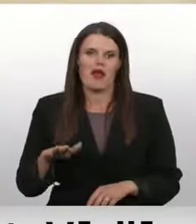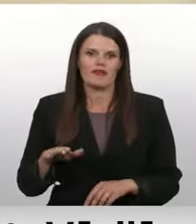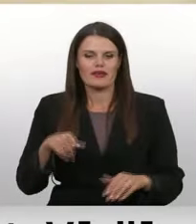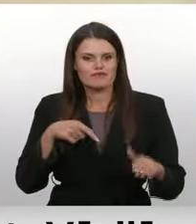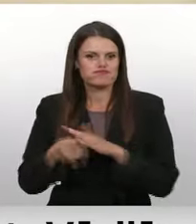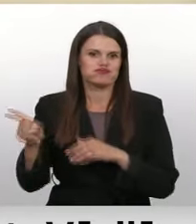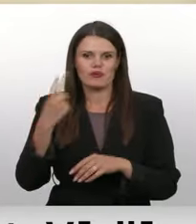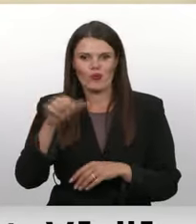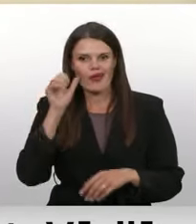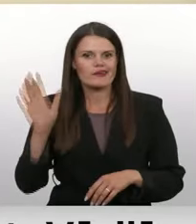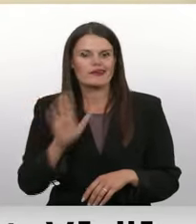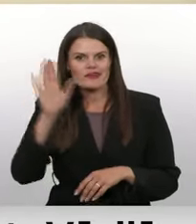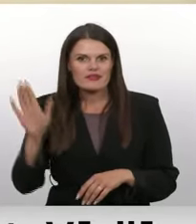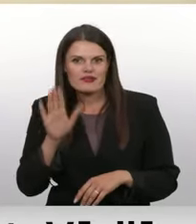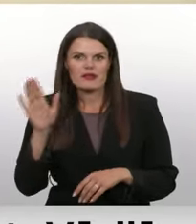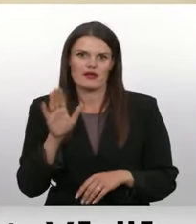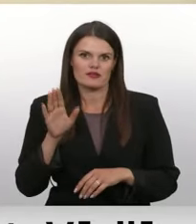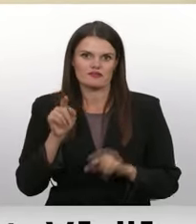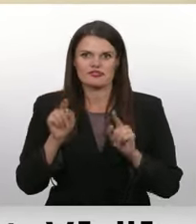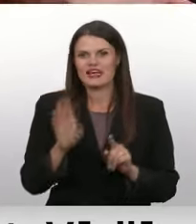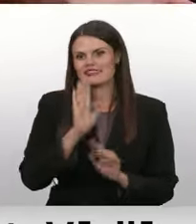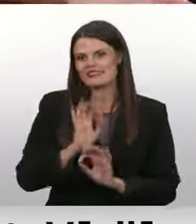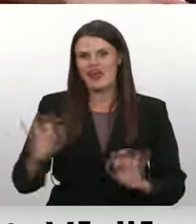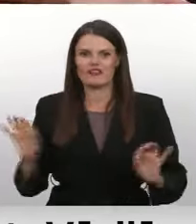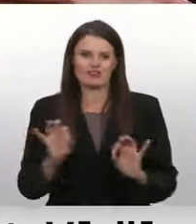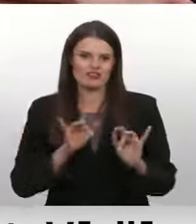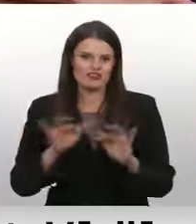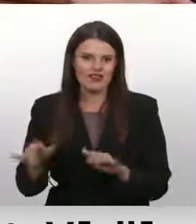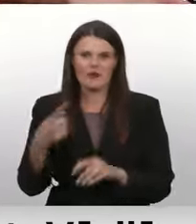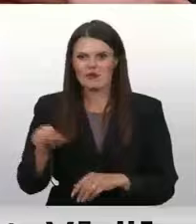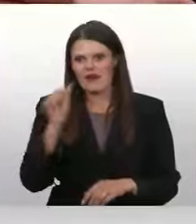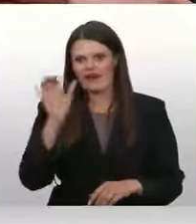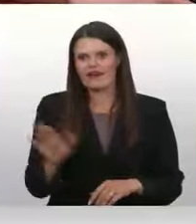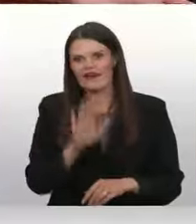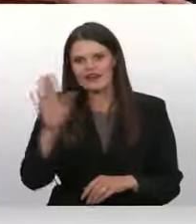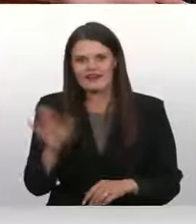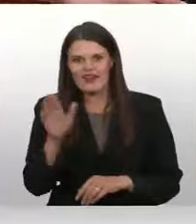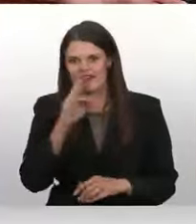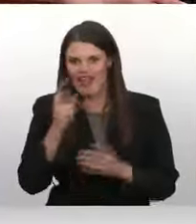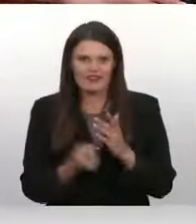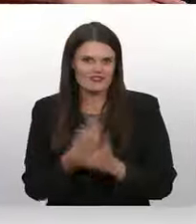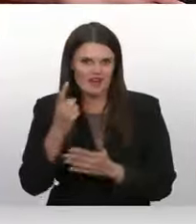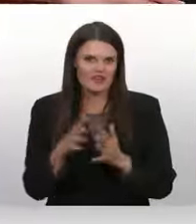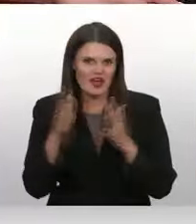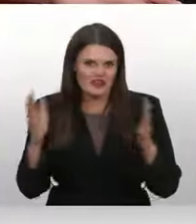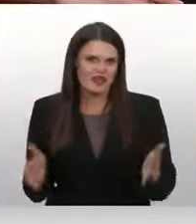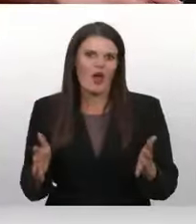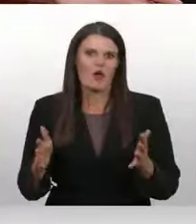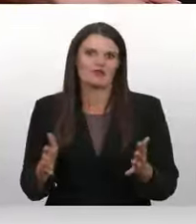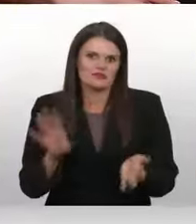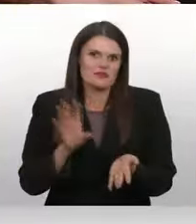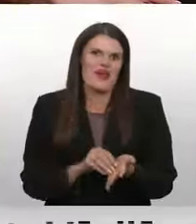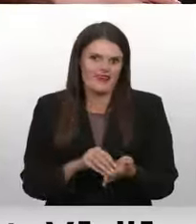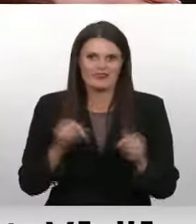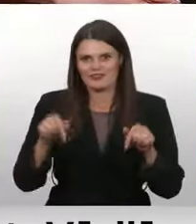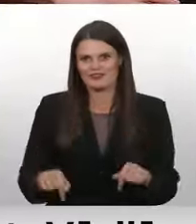no ikdienas un tās sievišķīgās aktivitātes, ko ikdienā nesanāk tik daudz piedzīvot. Tad